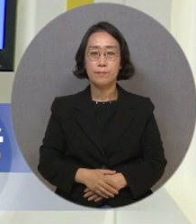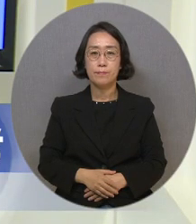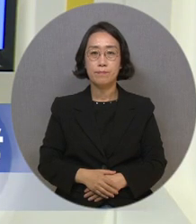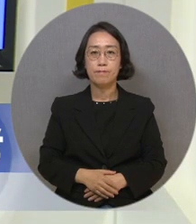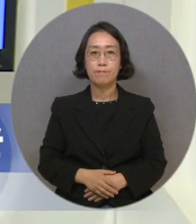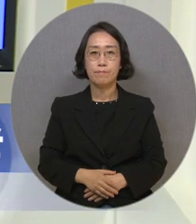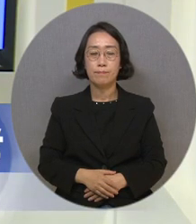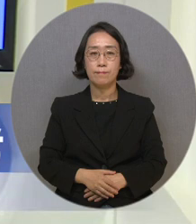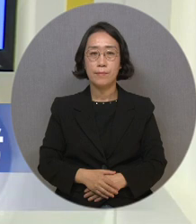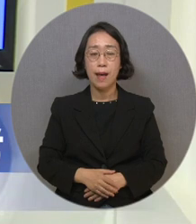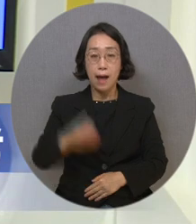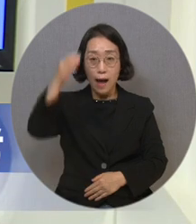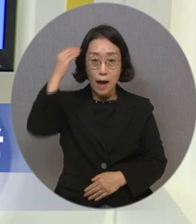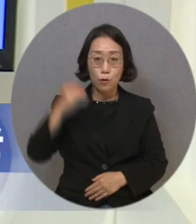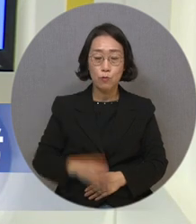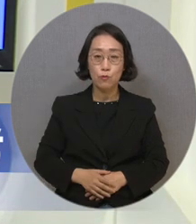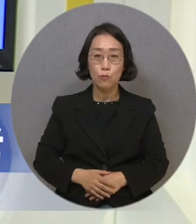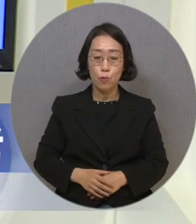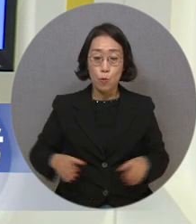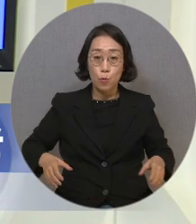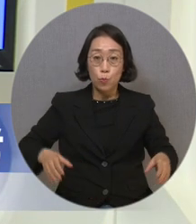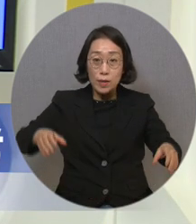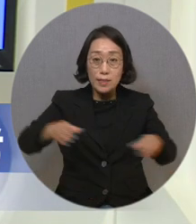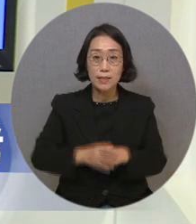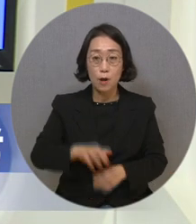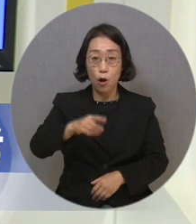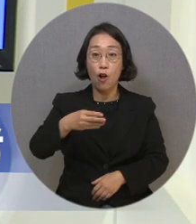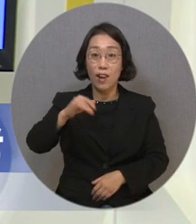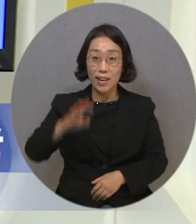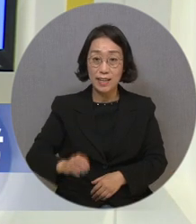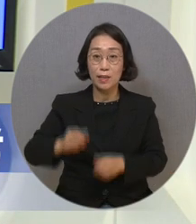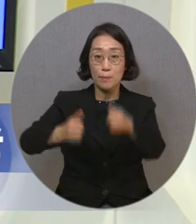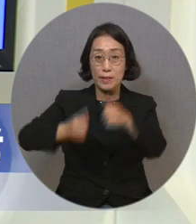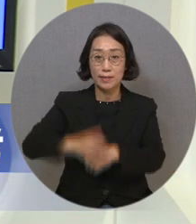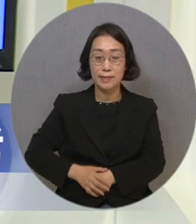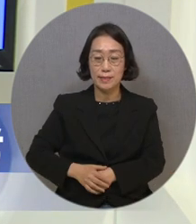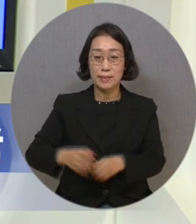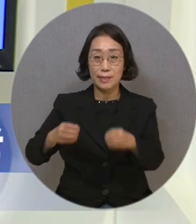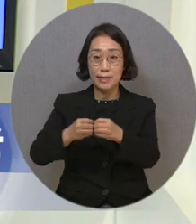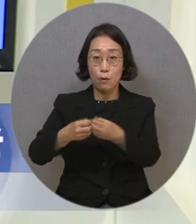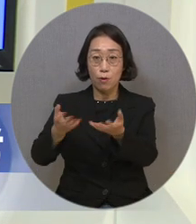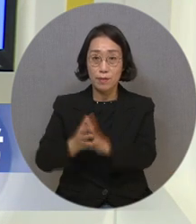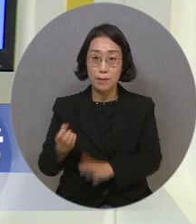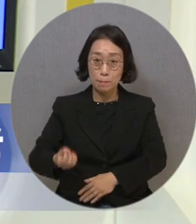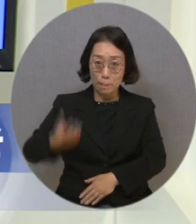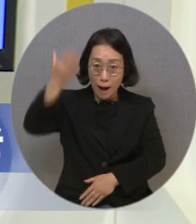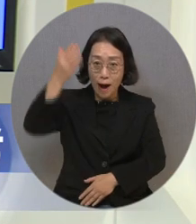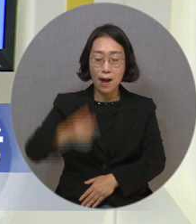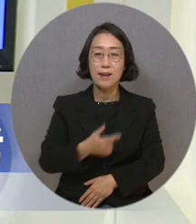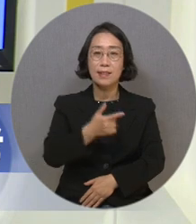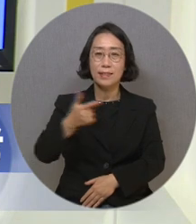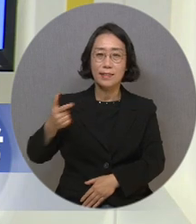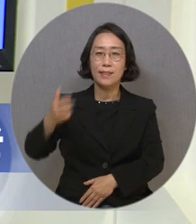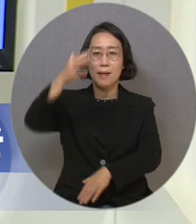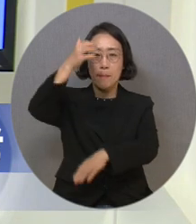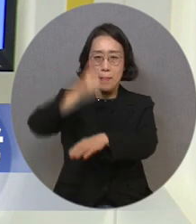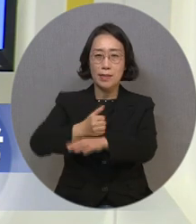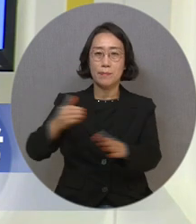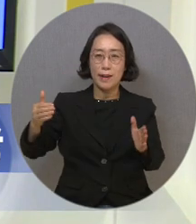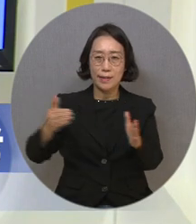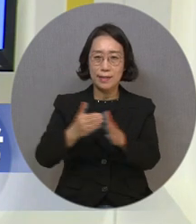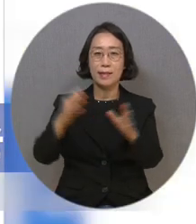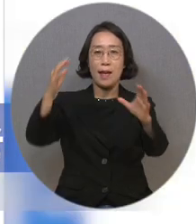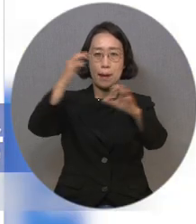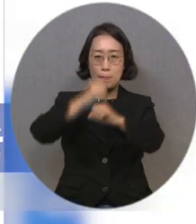다음 뉴스는 코리아 휠체어 믹스 더블 컬링 리그가 창원시청의 역전 우승으로 대장정의 막을